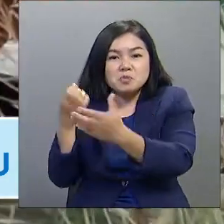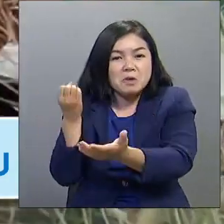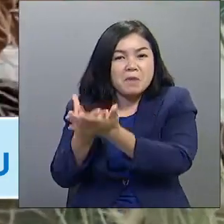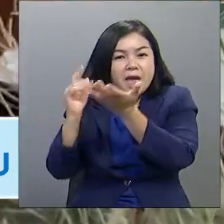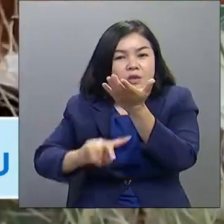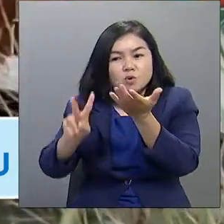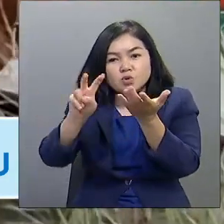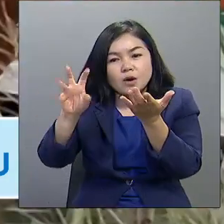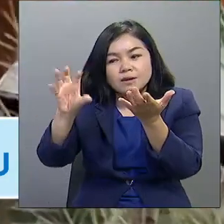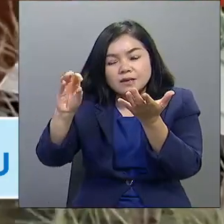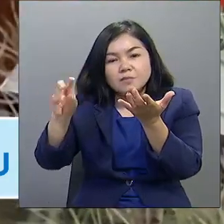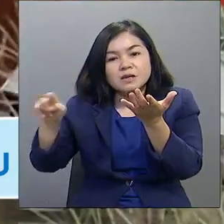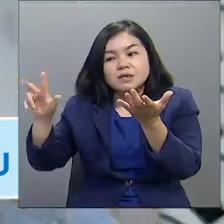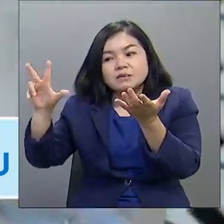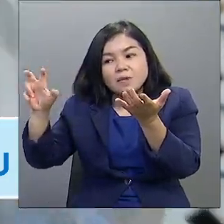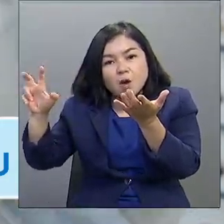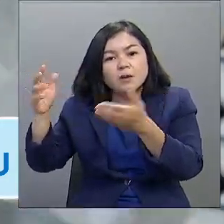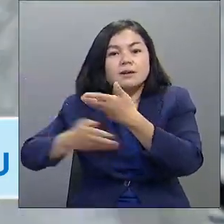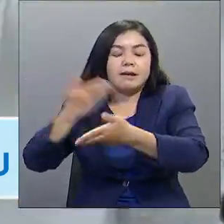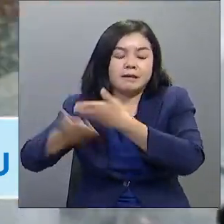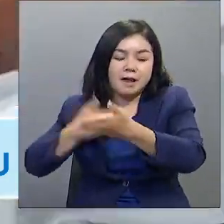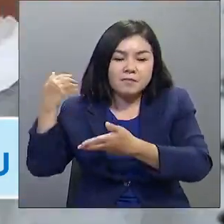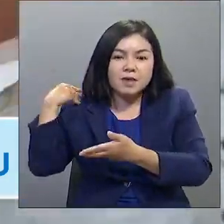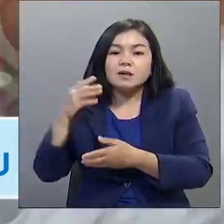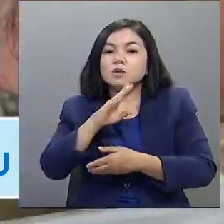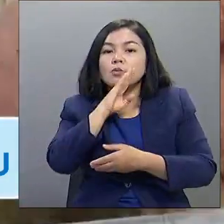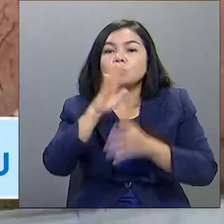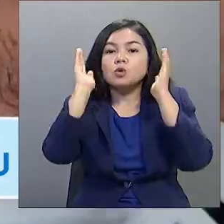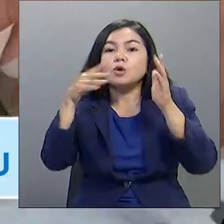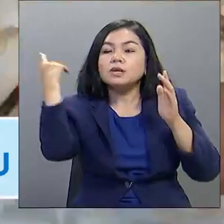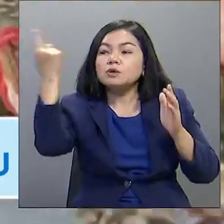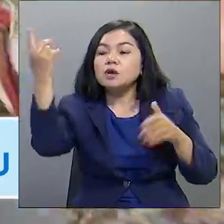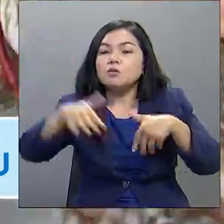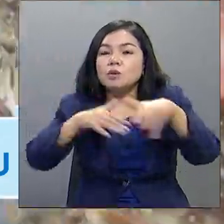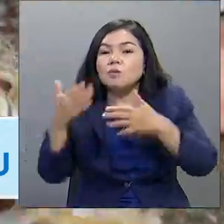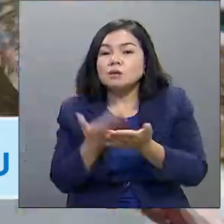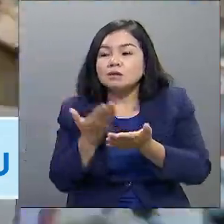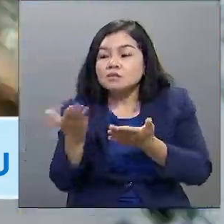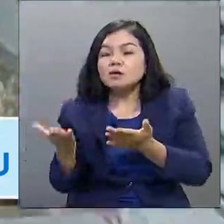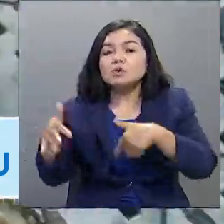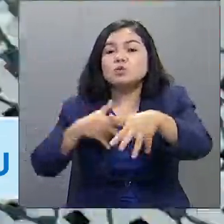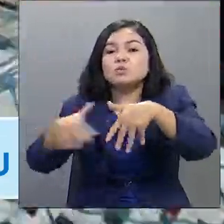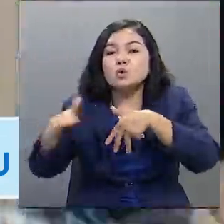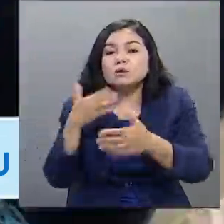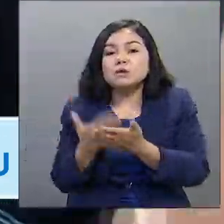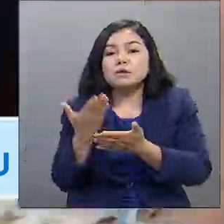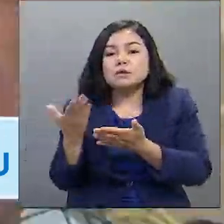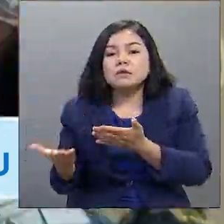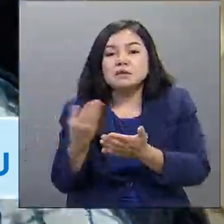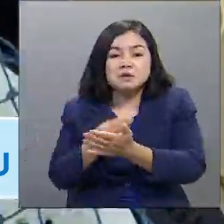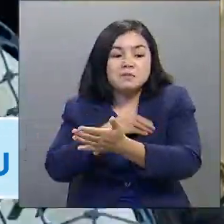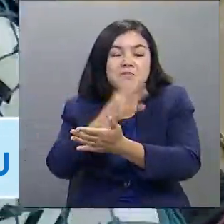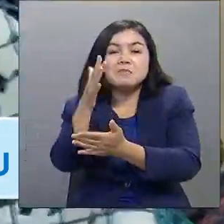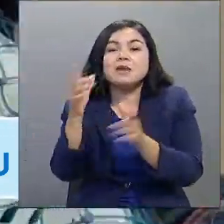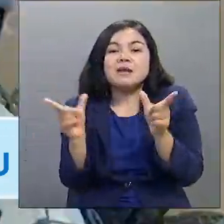กรัมละ250-300 กว่าบาทนะคะถ้าขายทั้งนักท่องเที่ยวลูกค้ามาซื้อที่หัวเรือเนี่ยนะคะราคาไม่เอากำไรค่ะเอาต